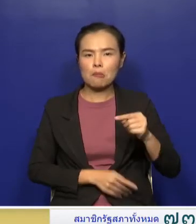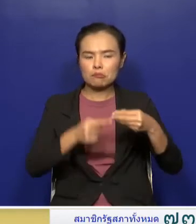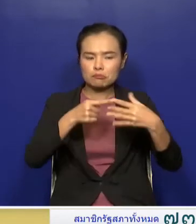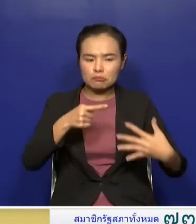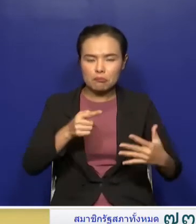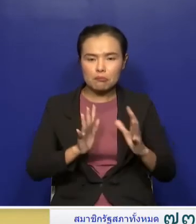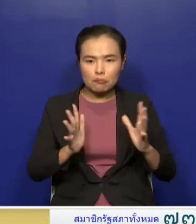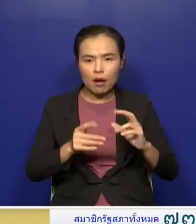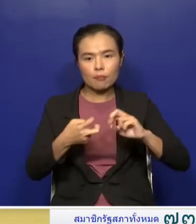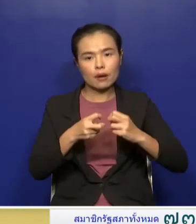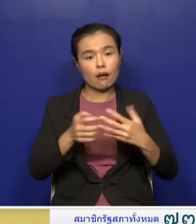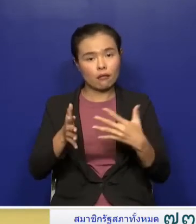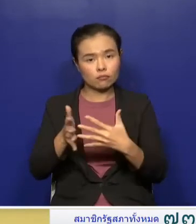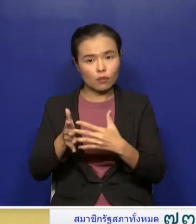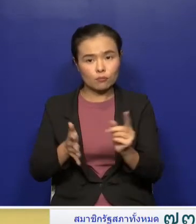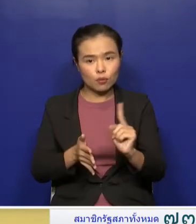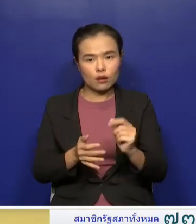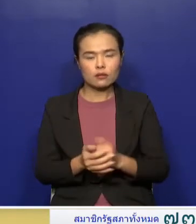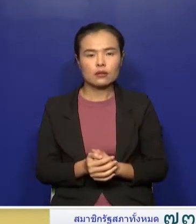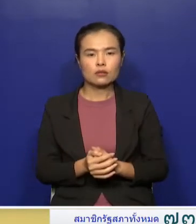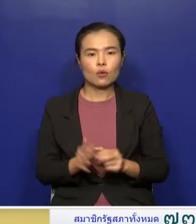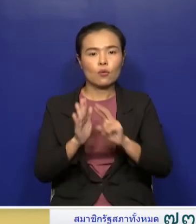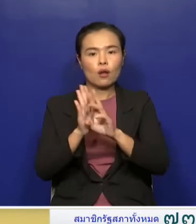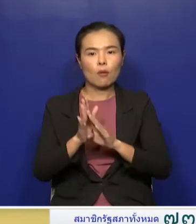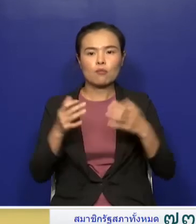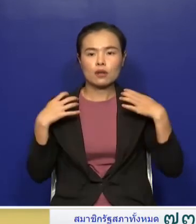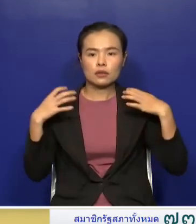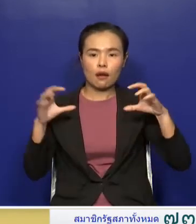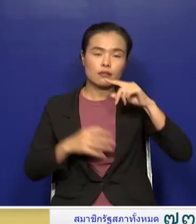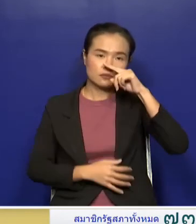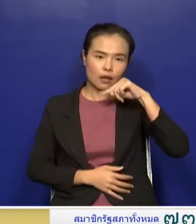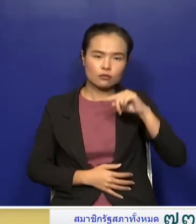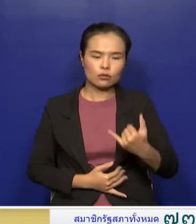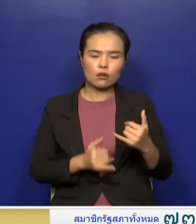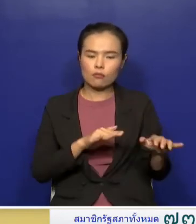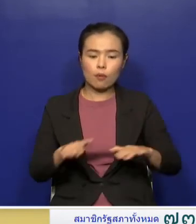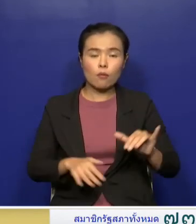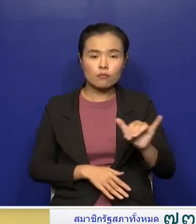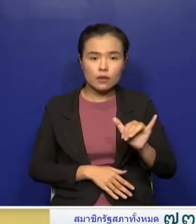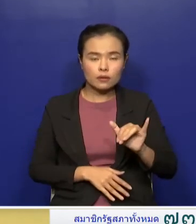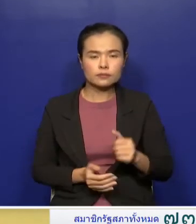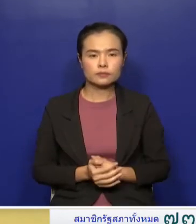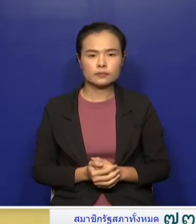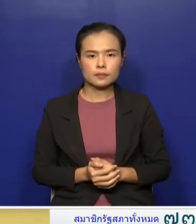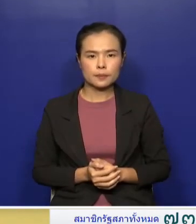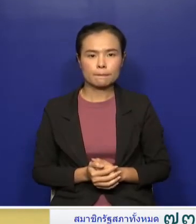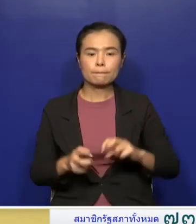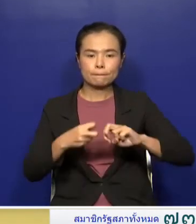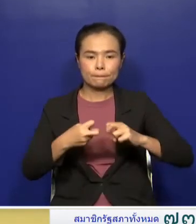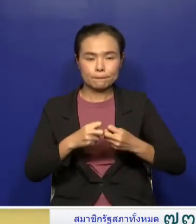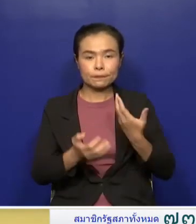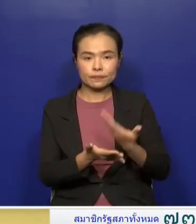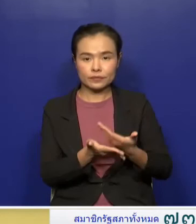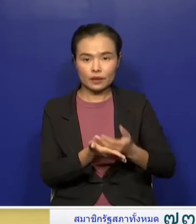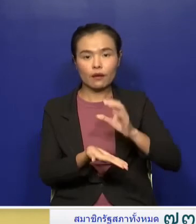็อพษรษρα 1 ก็คอเรื่องของระบบราชการเรายนี้ไมมคามพร้อม อเดมาจากขอจำกดตงวธประกมัอัี้กค